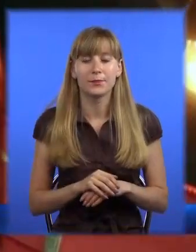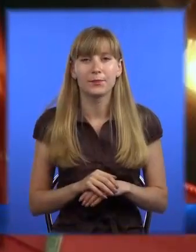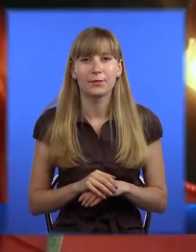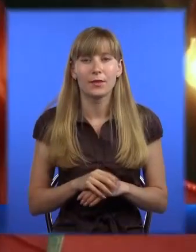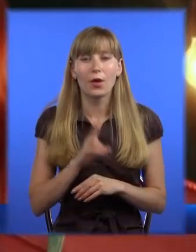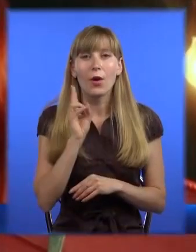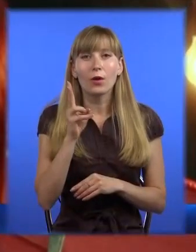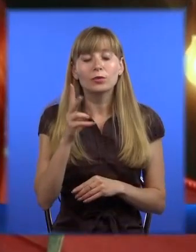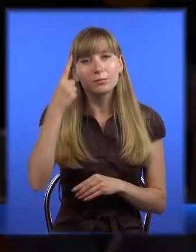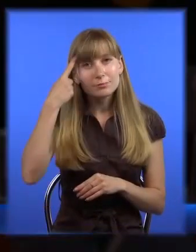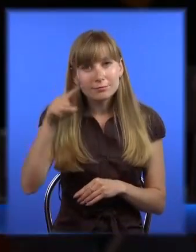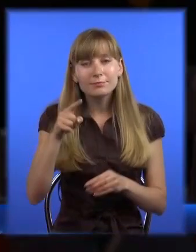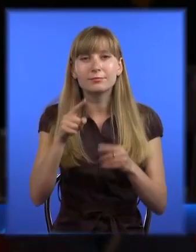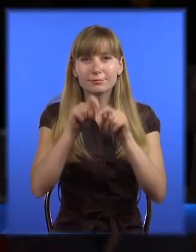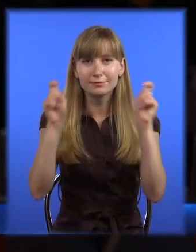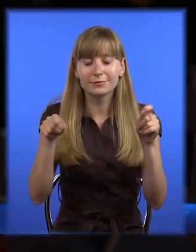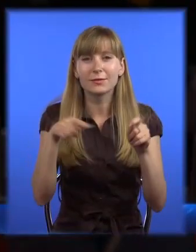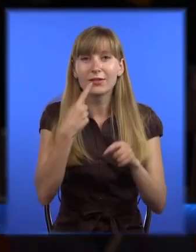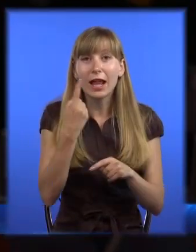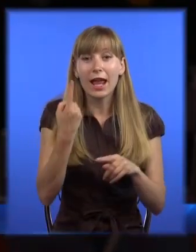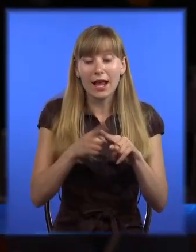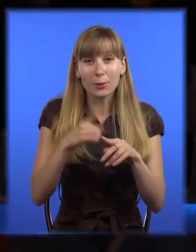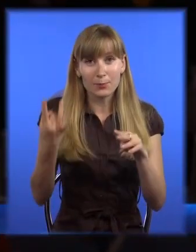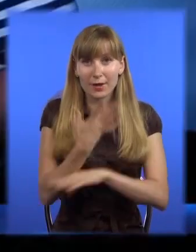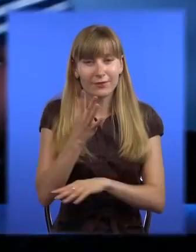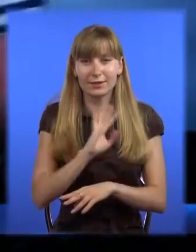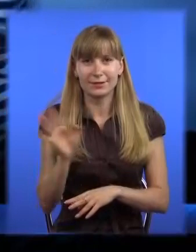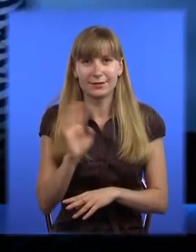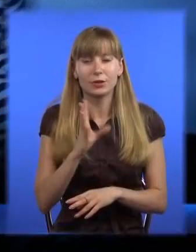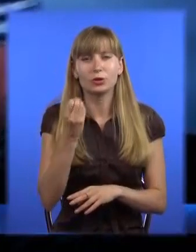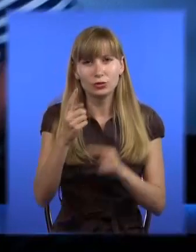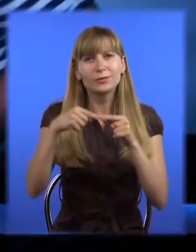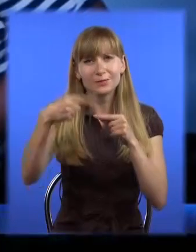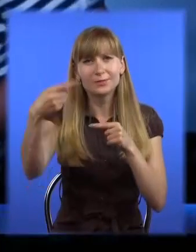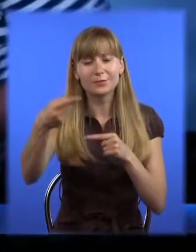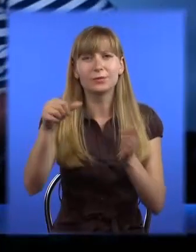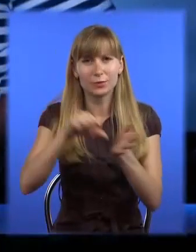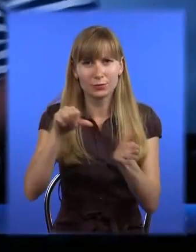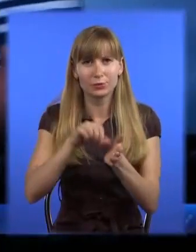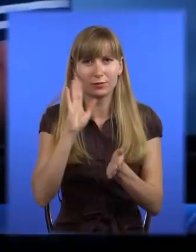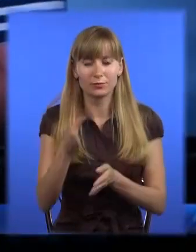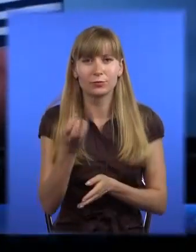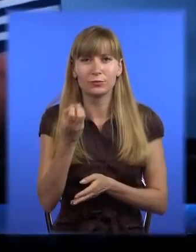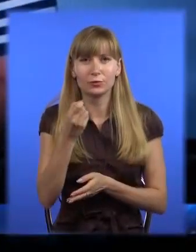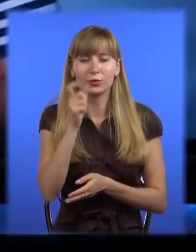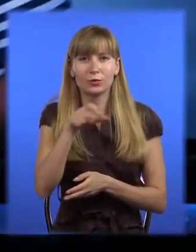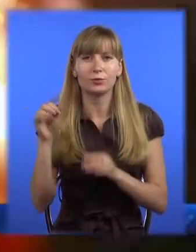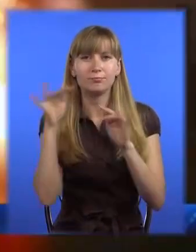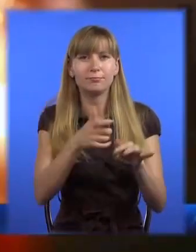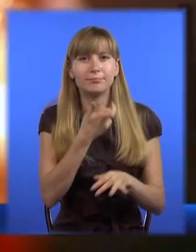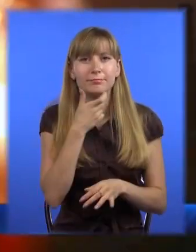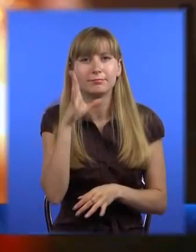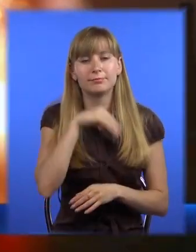ця джаз-вечірка далеко не остання. Із 5 запланованих шоу на літо це тільки друге, а значить, у криворічців ще є можливість відвідати щось не менш